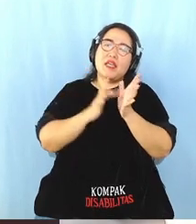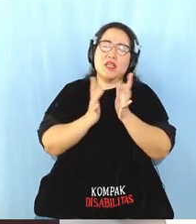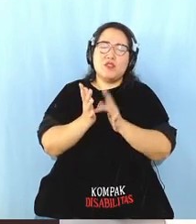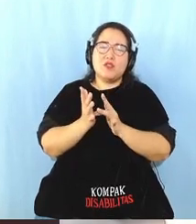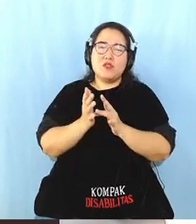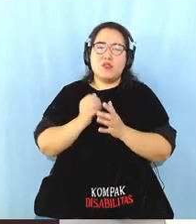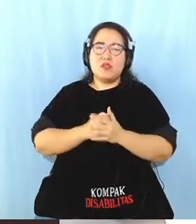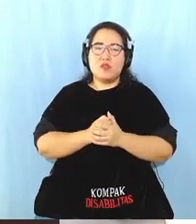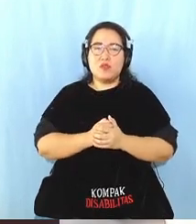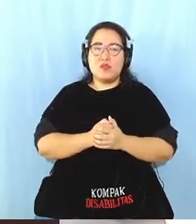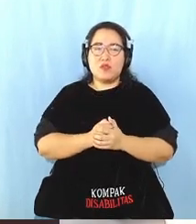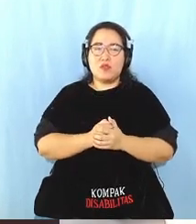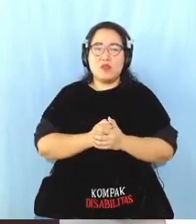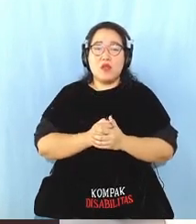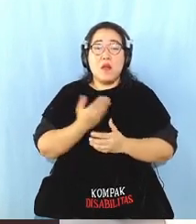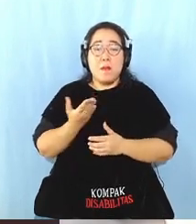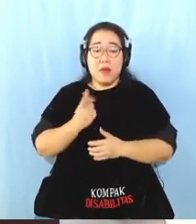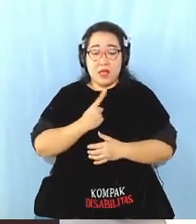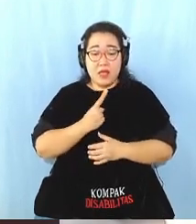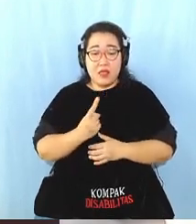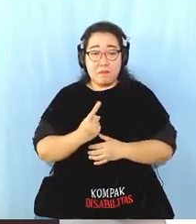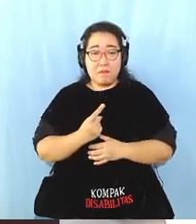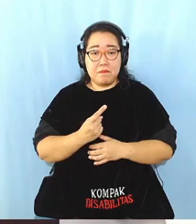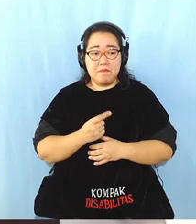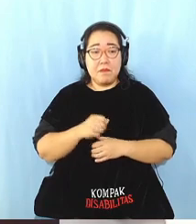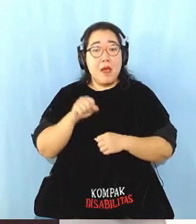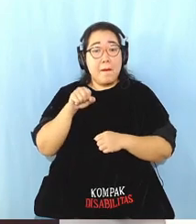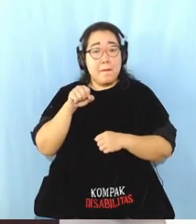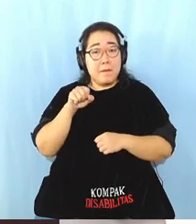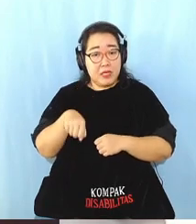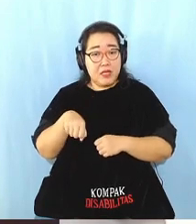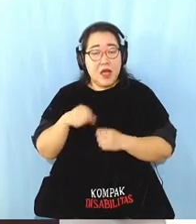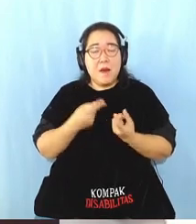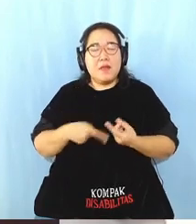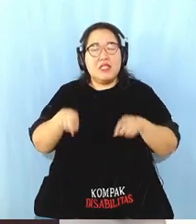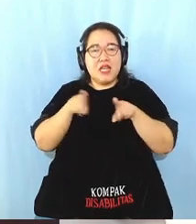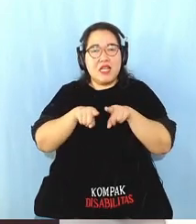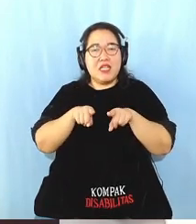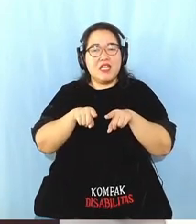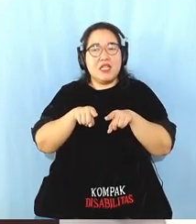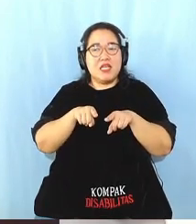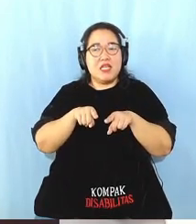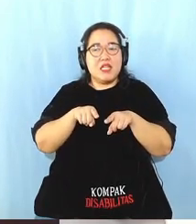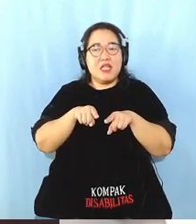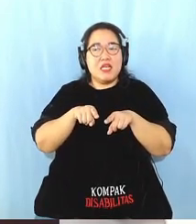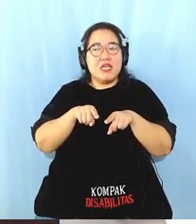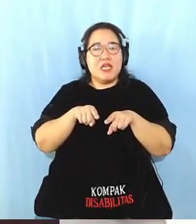bisakah kita juga menjadi penyelamat bagi sesama kita? Kita